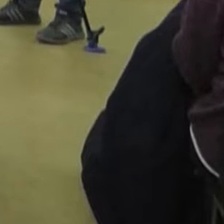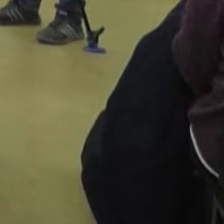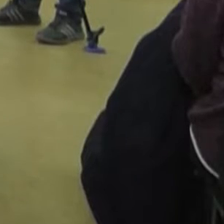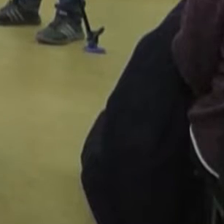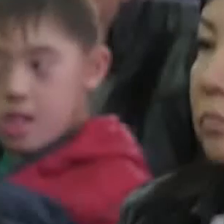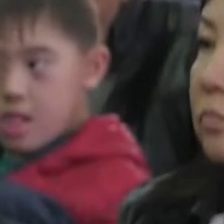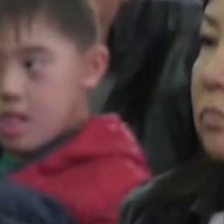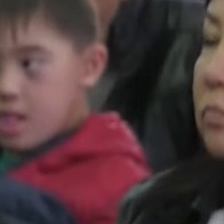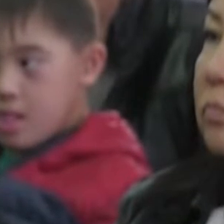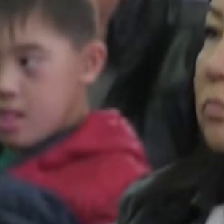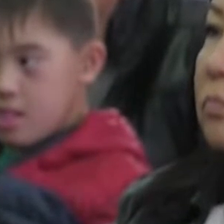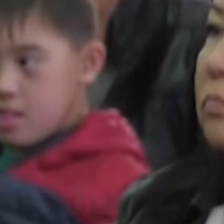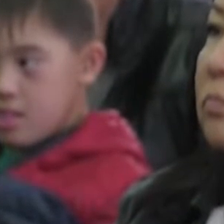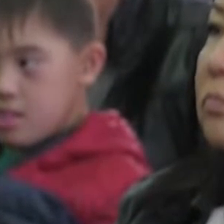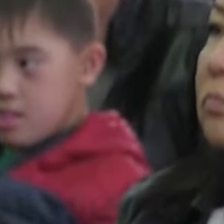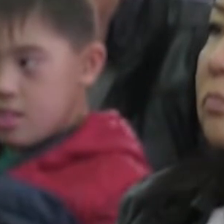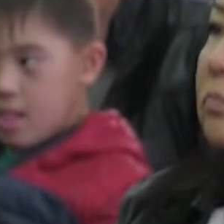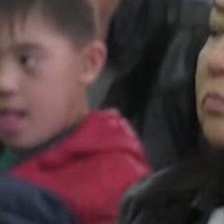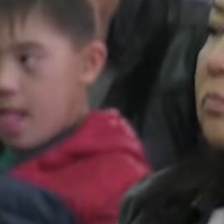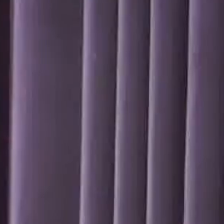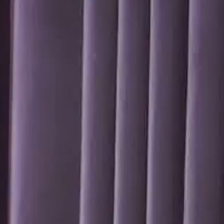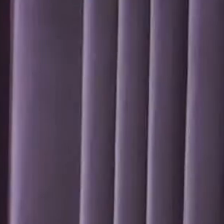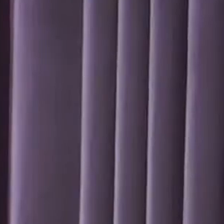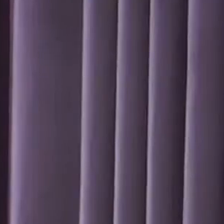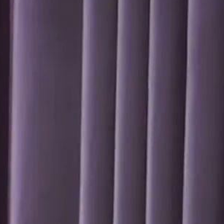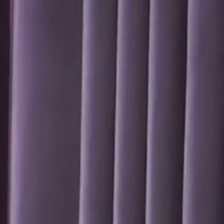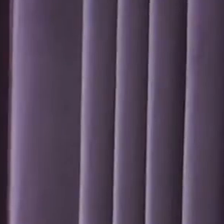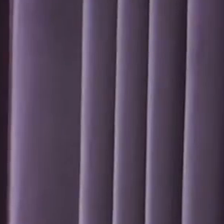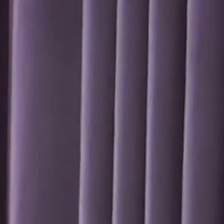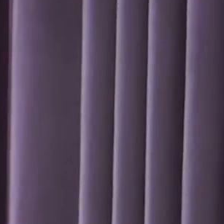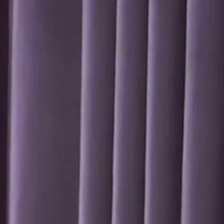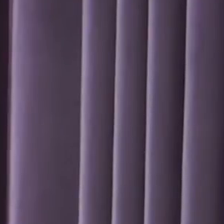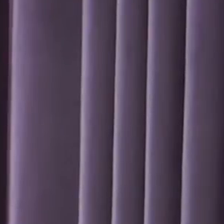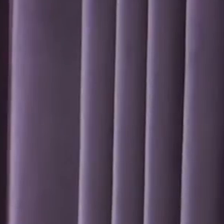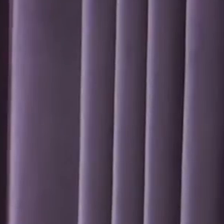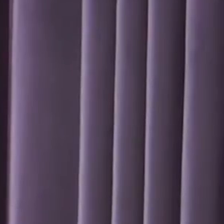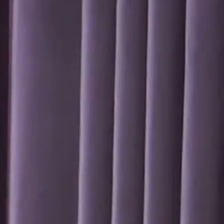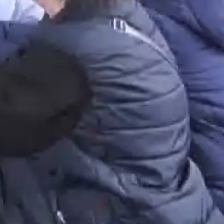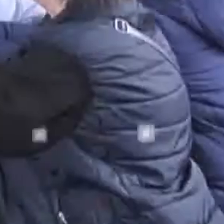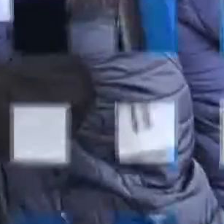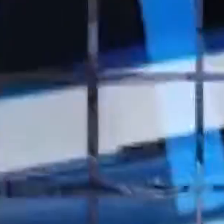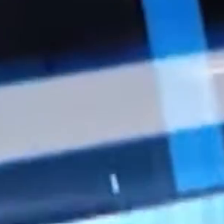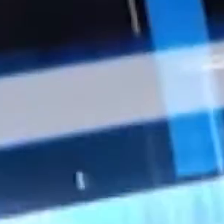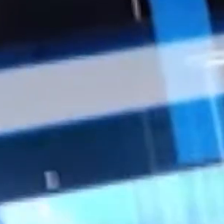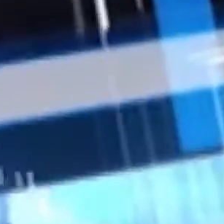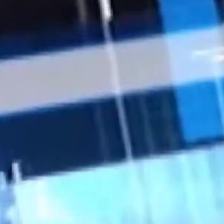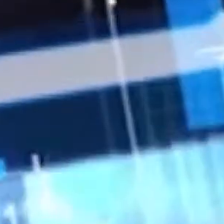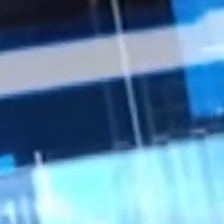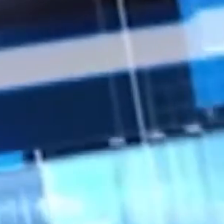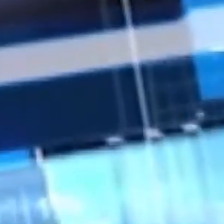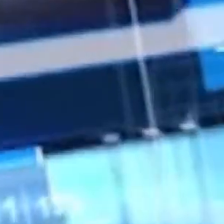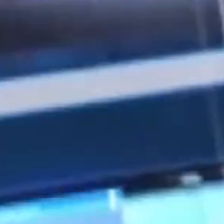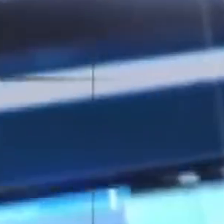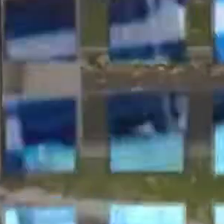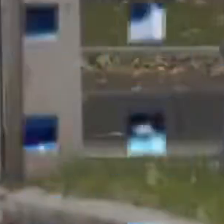Бобровка кентінің тұрғындары таза ауыз суға жармай отыр. Қала әкімі Нұрбол Нұрсағатов тұрғындармен кездесті.